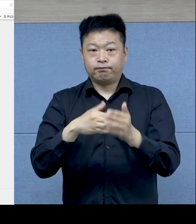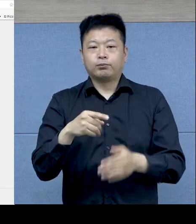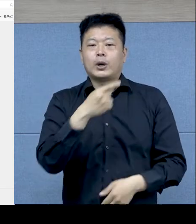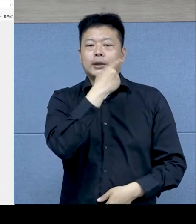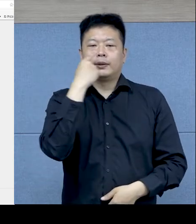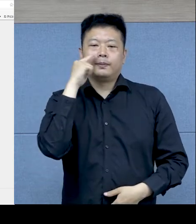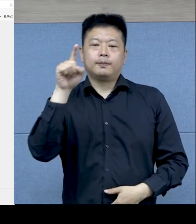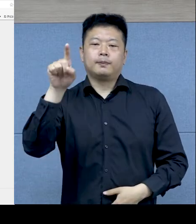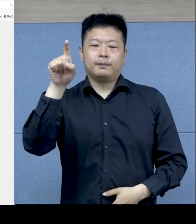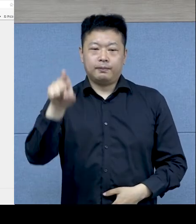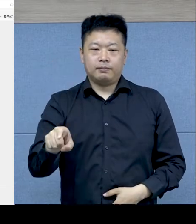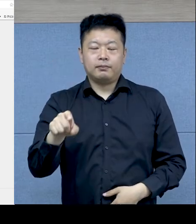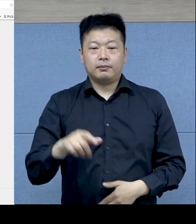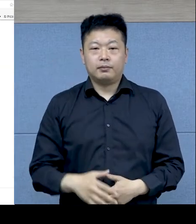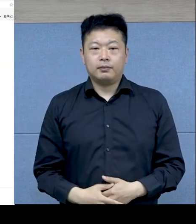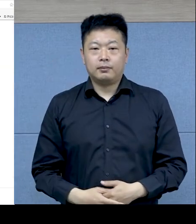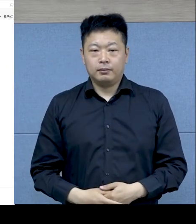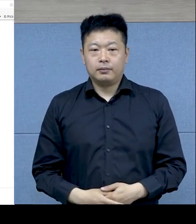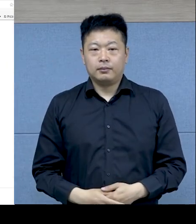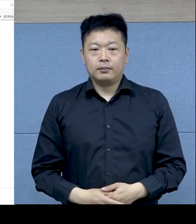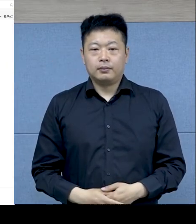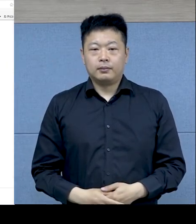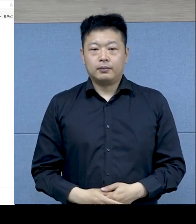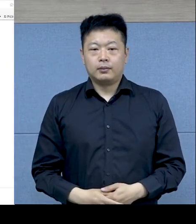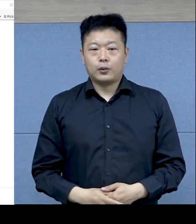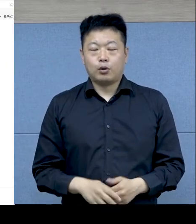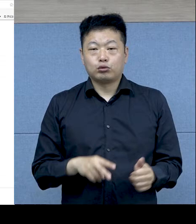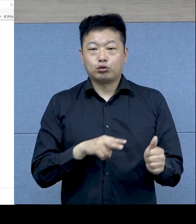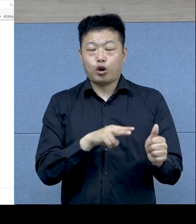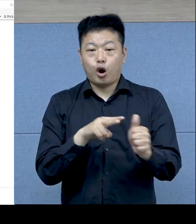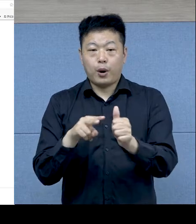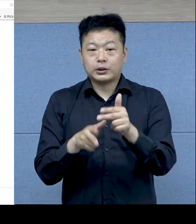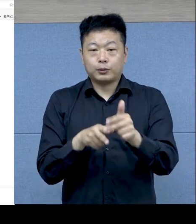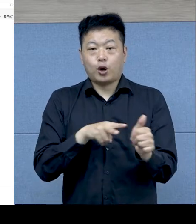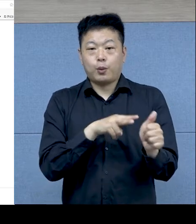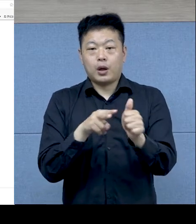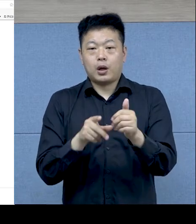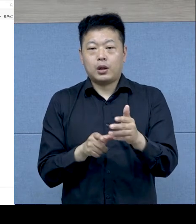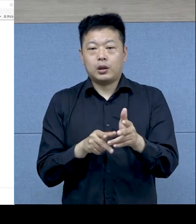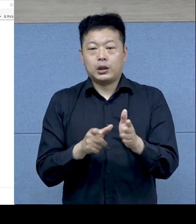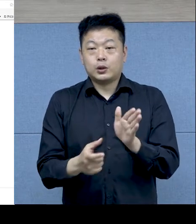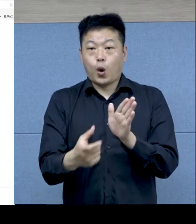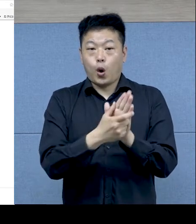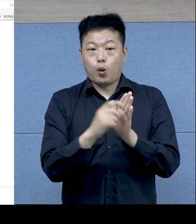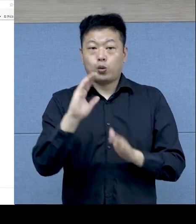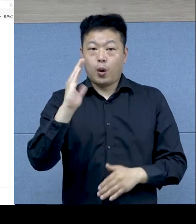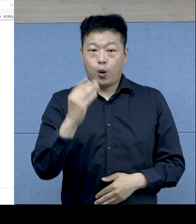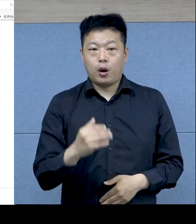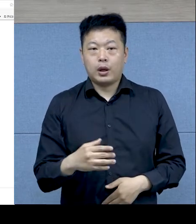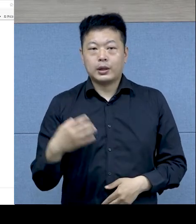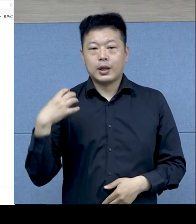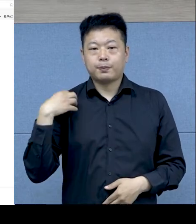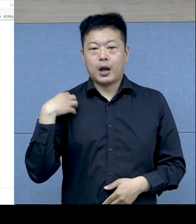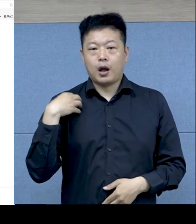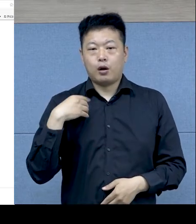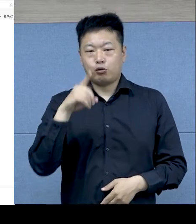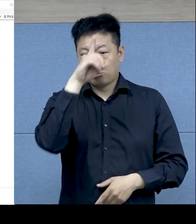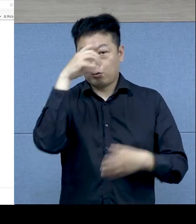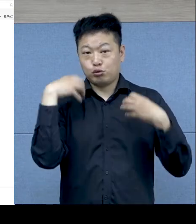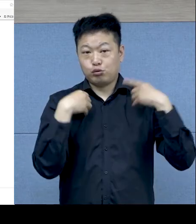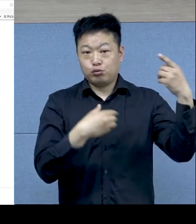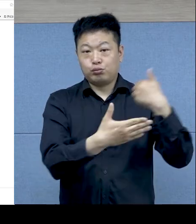눌러주시면 우리 모임의 사업 정보는 등록이 되었고 이제 담당 주무관이 그